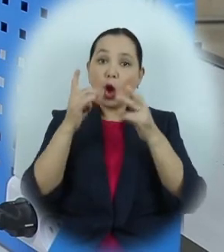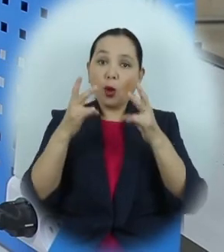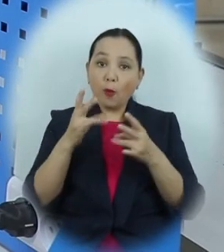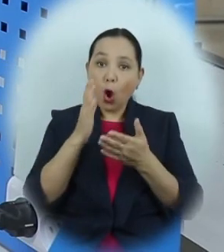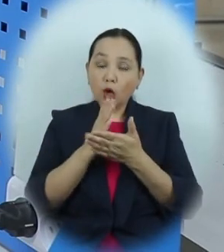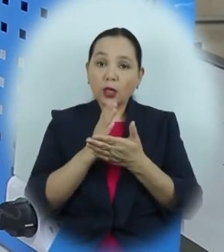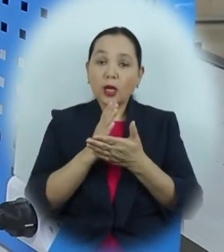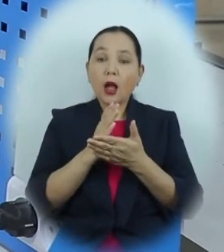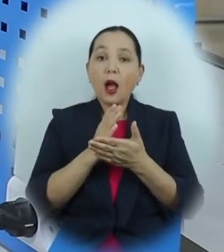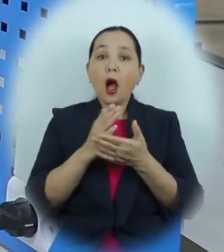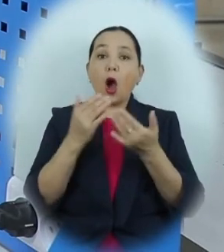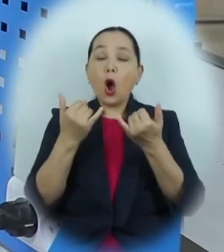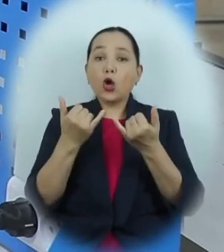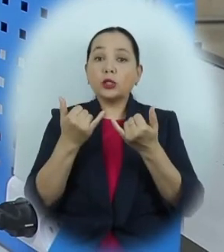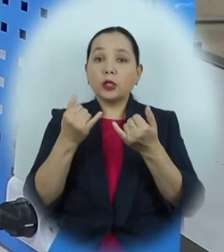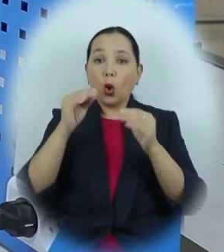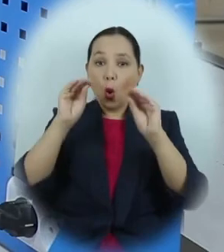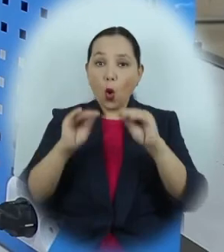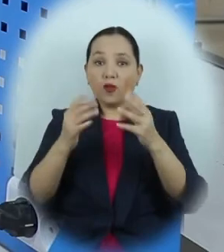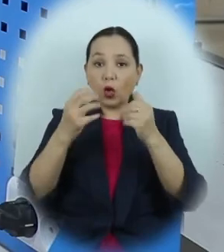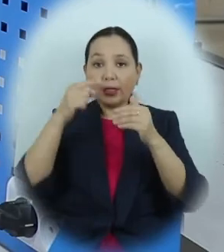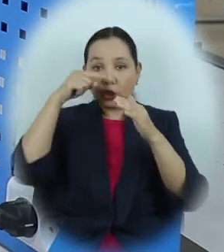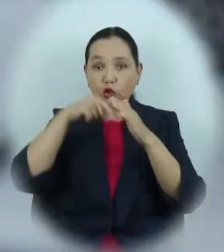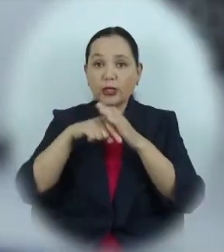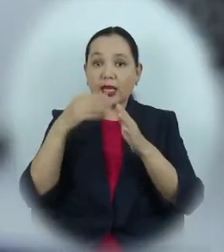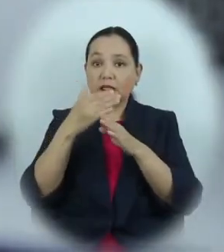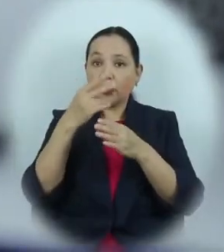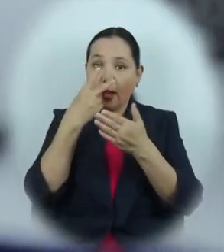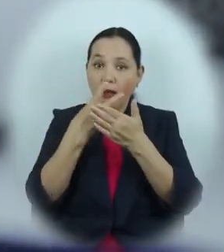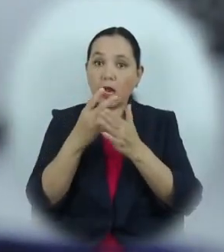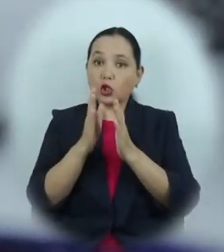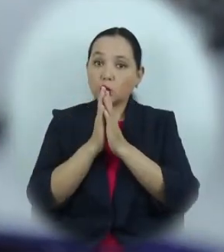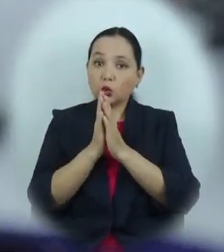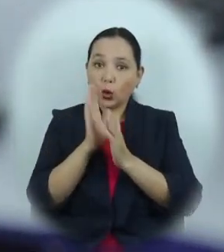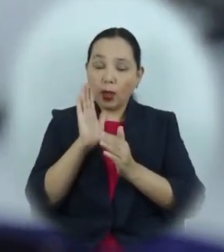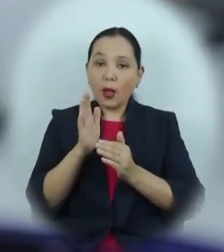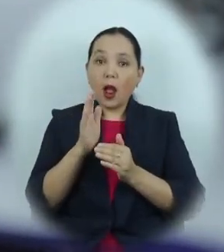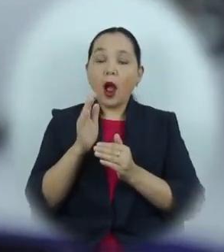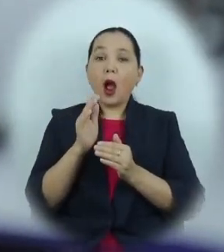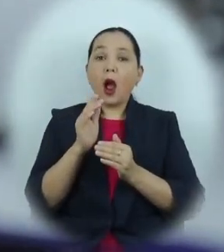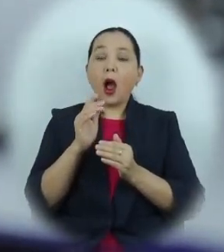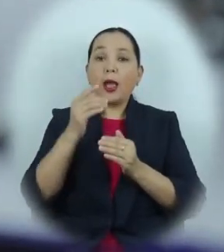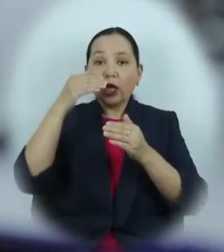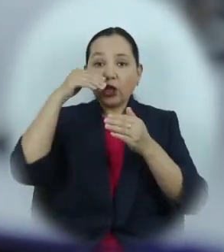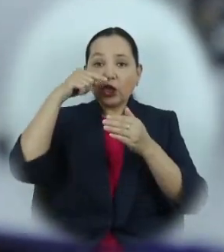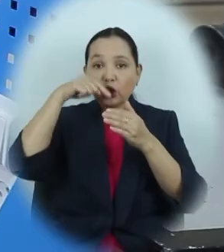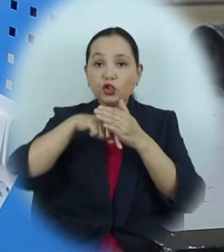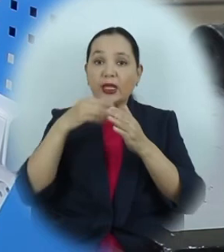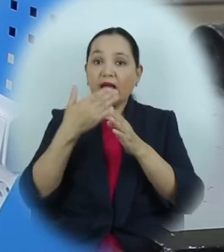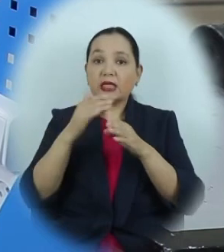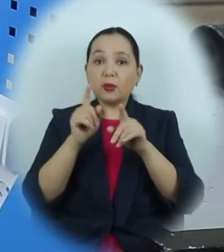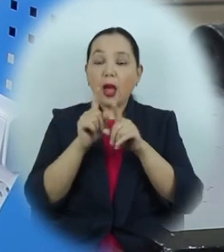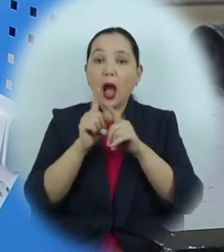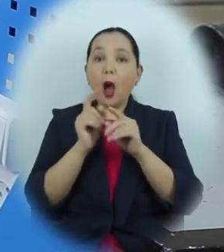mana hozir qo'yib oldim. Ichki qismiga ham qarashingizni so'rayman. Ichki qismi bukilib qolish kerak emas.